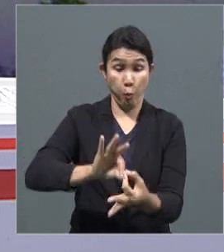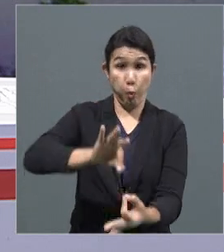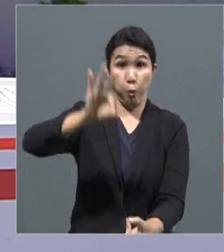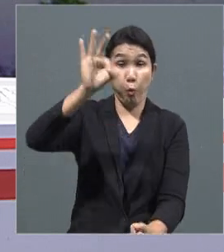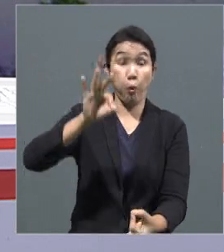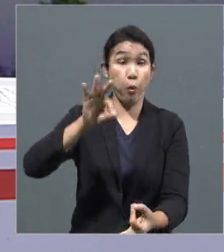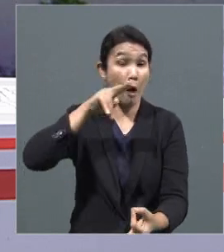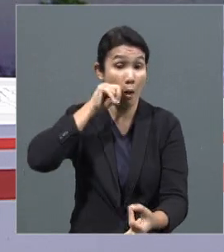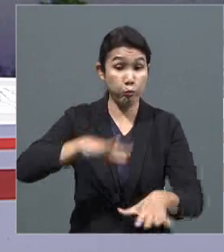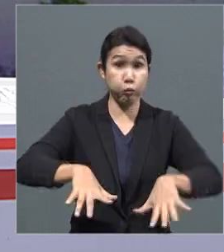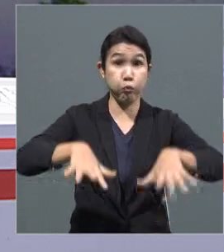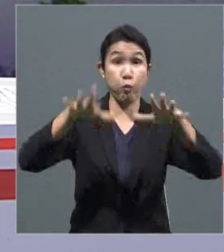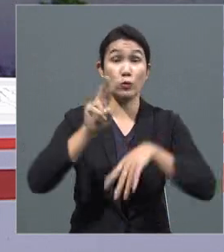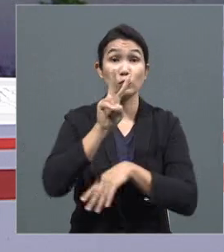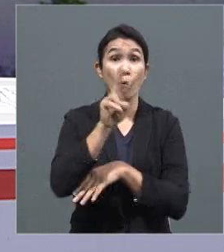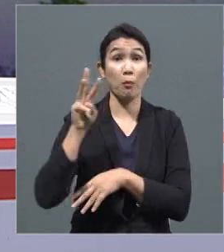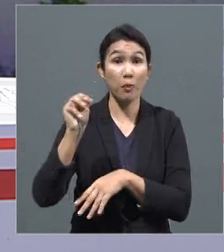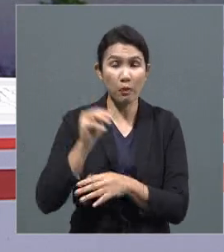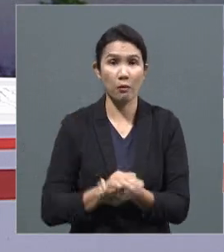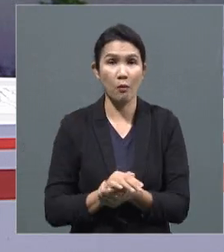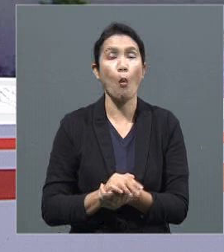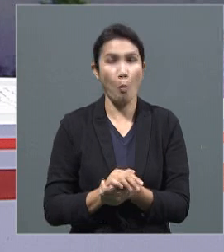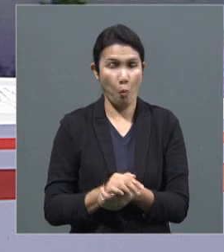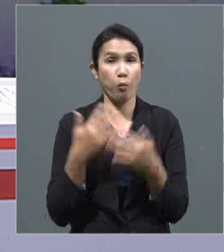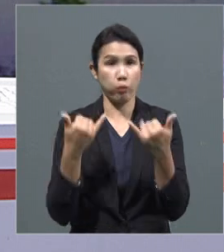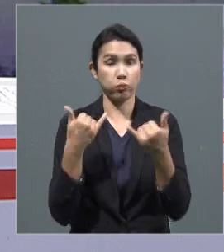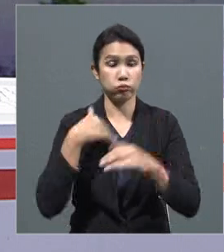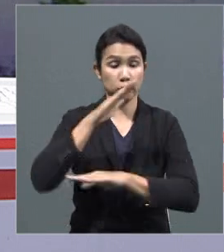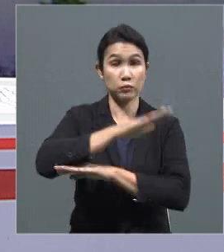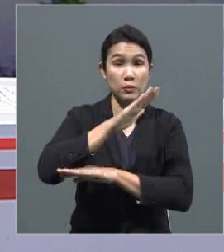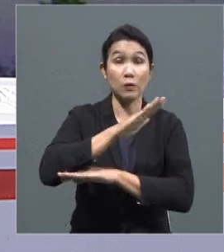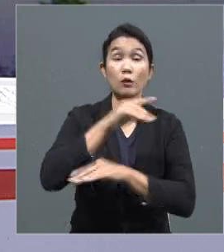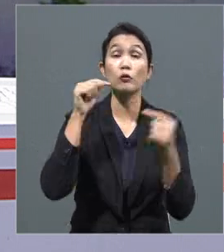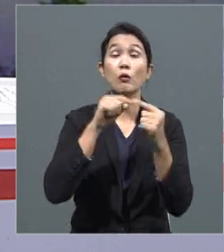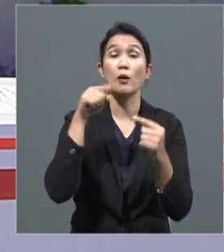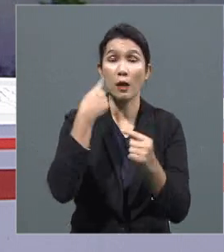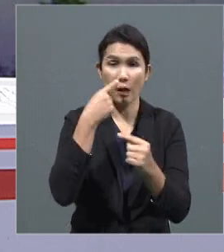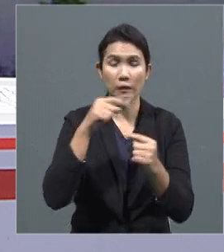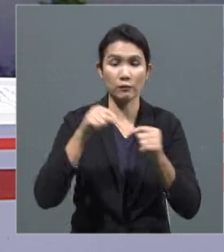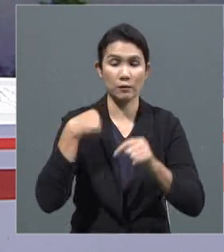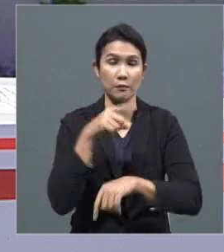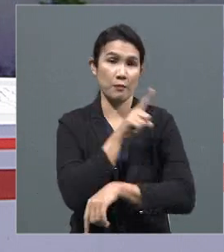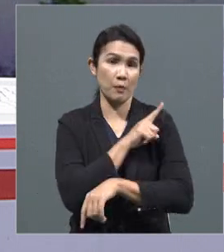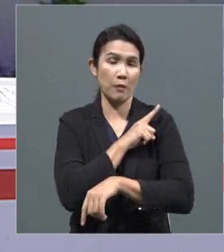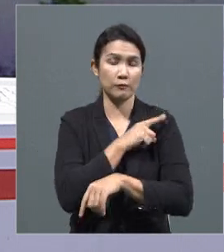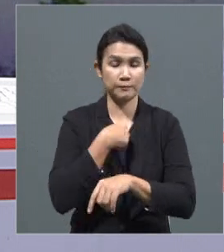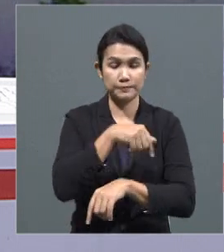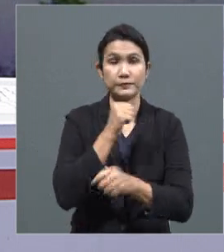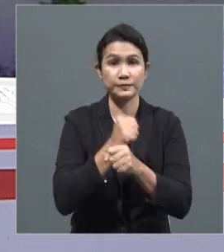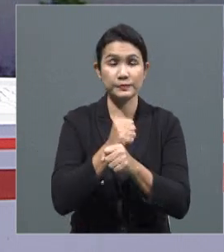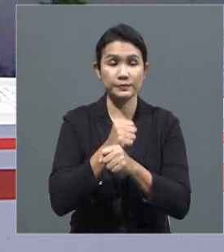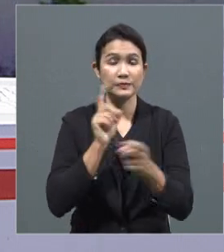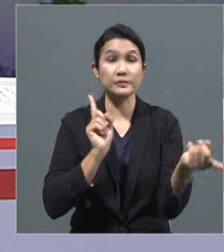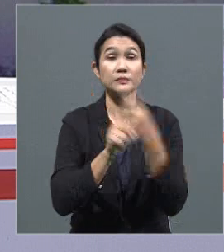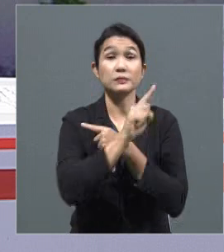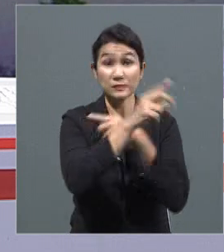างจุดนะครับ ใช่ค่ะเรื่องของการแก้ไขปัญหาบอกว่าในช่วงบ่ายวันนี้คุมภูมิธรรมเวชยชัยในฐานะในเรื่องของปฏิบัติหน้าที่แทนนายกรัฐมน